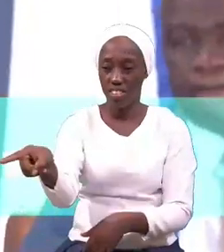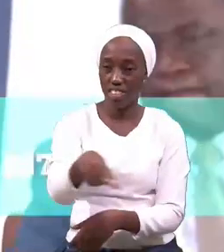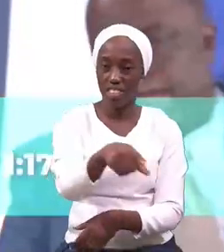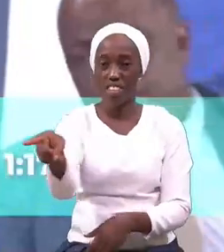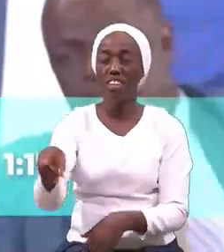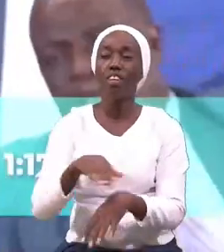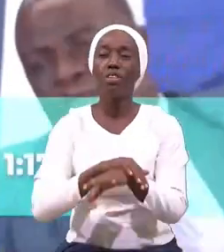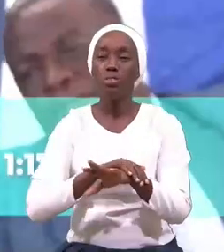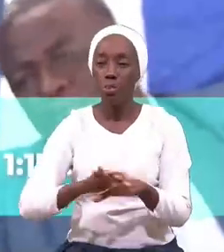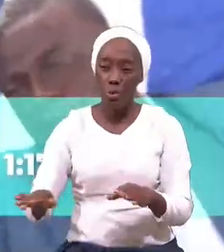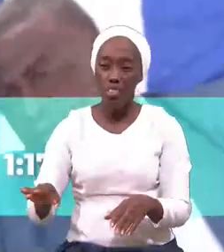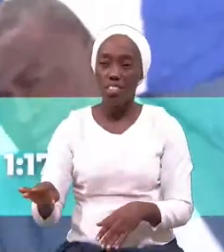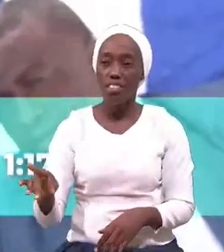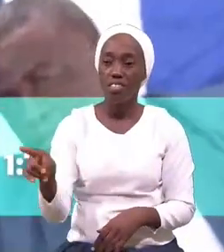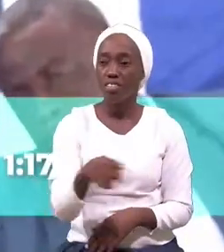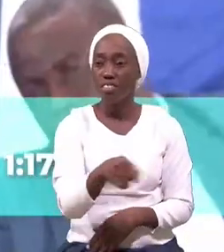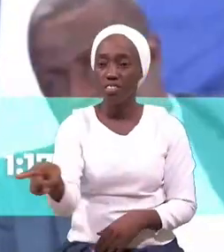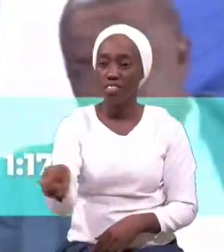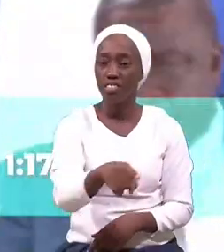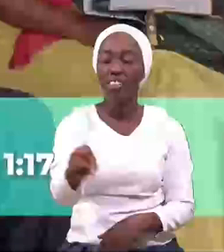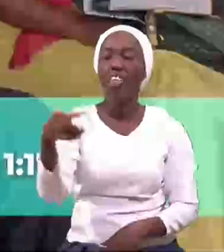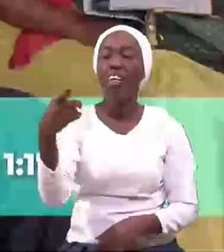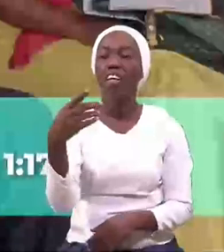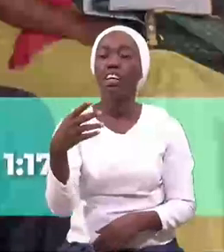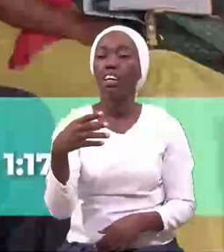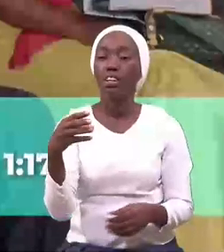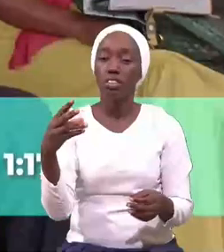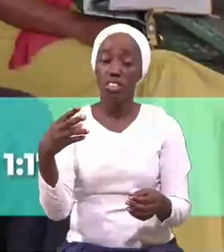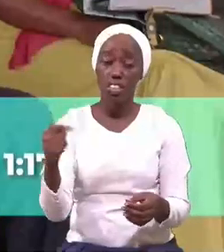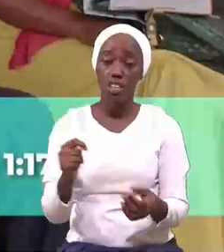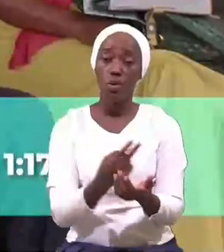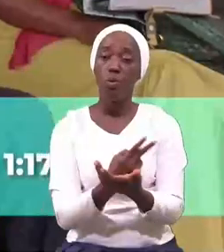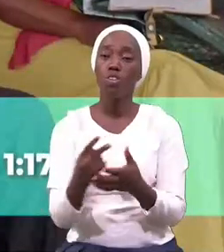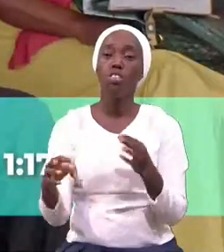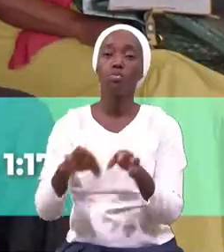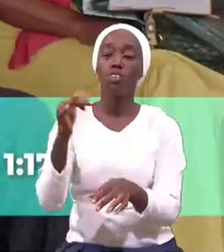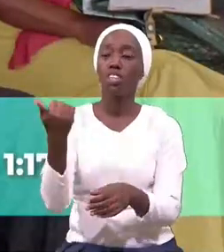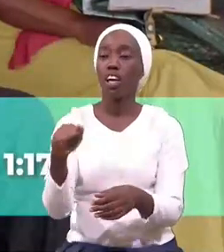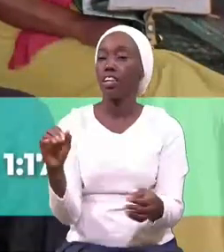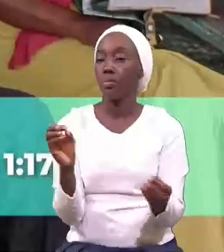Donc, ne faites pas de zigzag avec l'Esprit de Dieu.